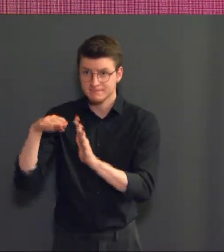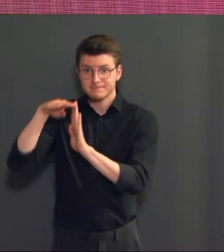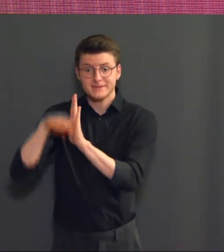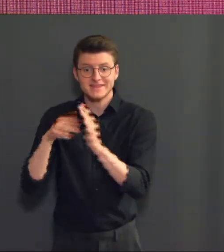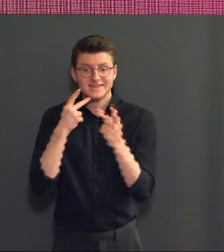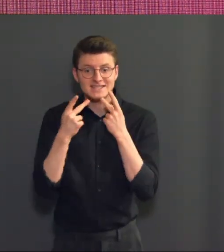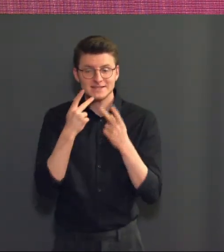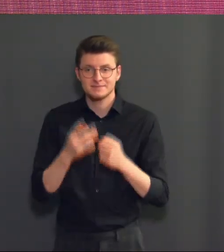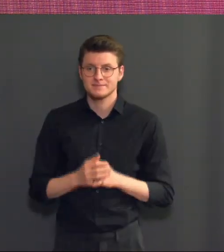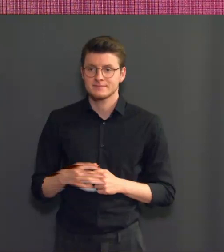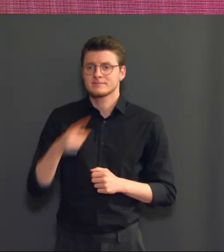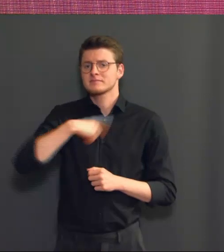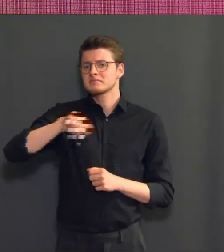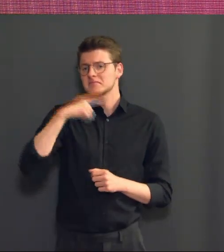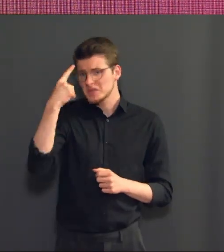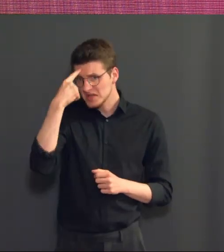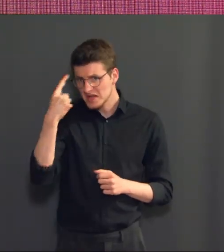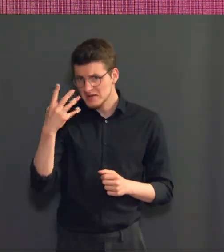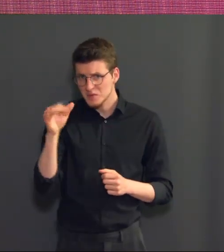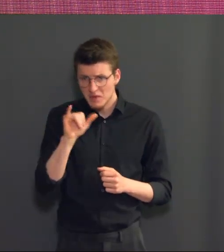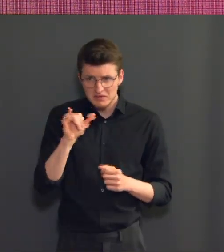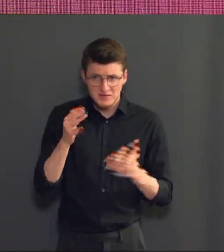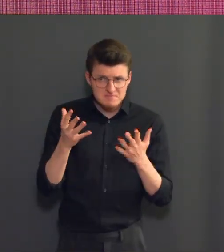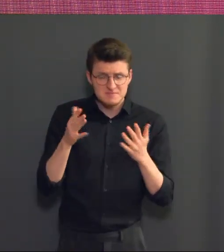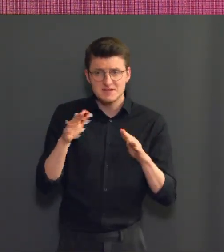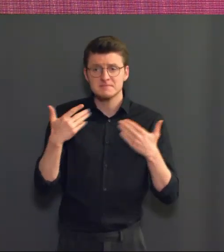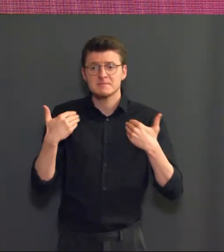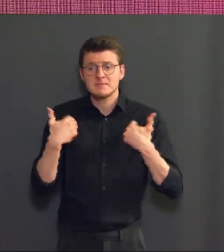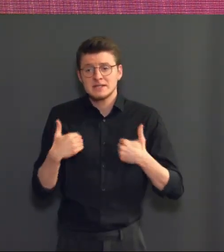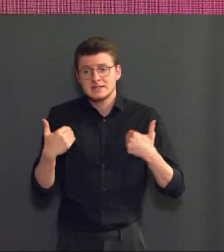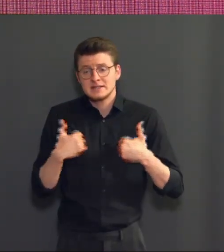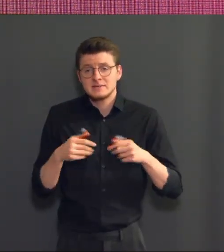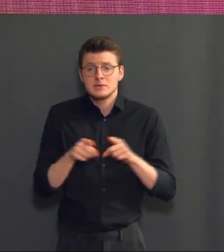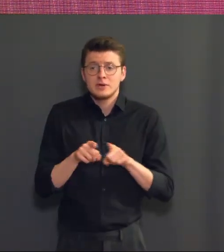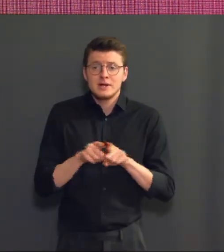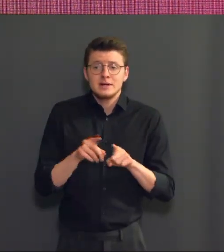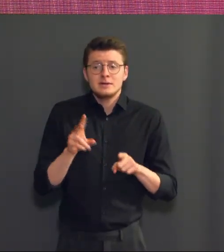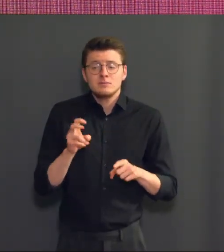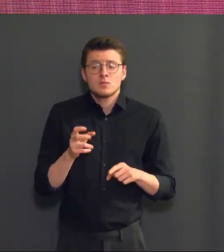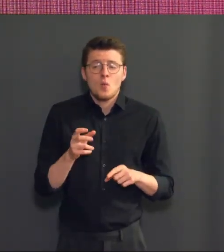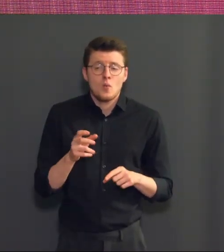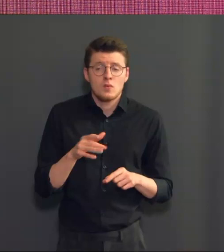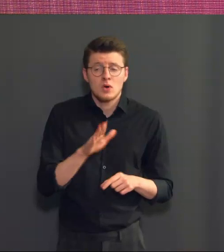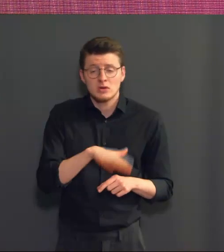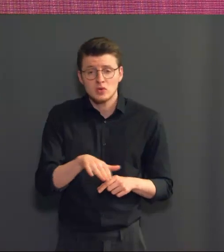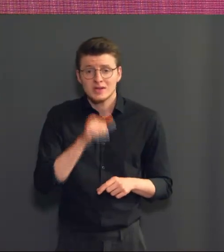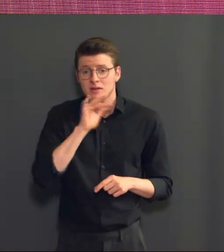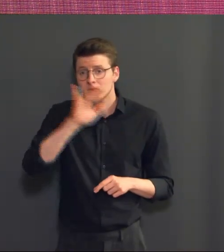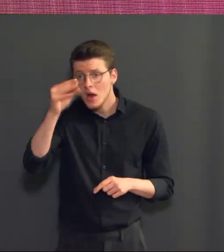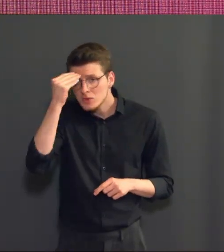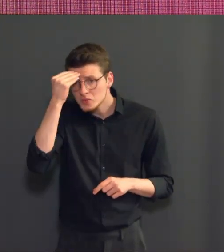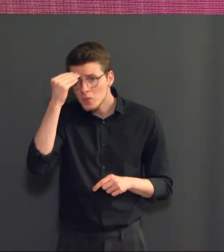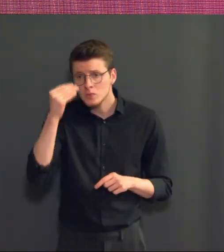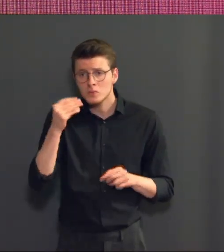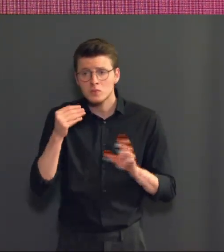dat mensen zich wat minder laagdrempelig laten testen wanneer de kinderen niet naar school gaan of wanneer ze zelf niet moeten gaan